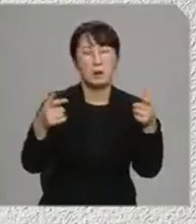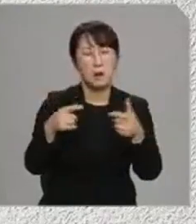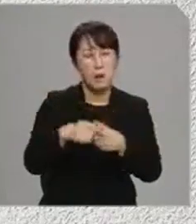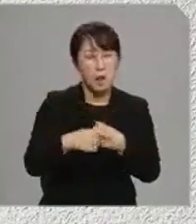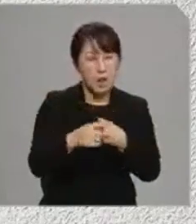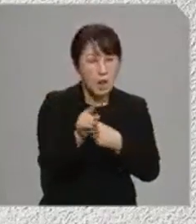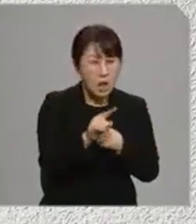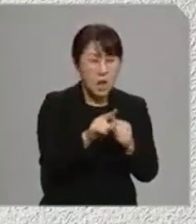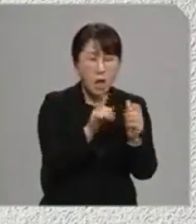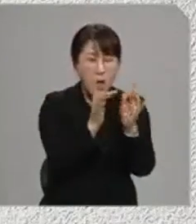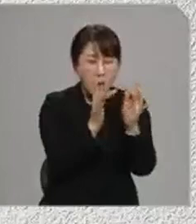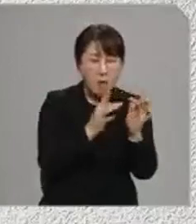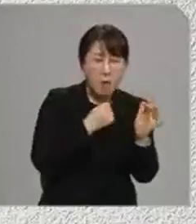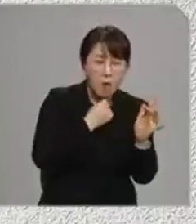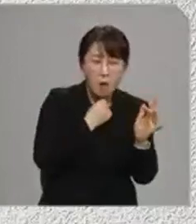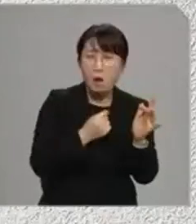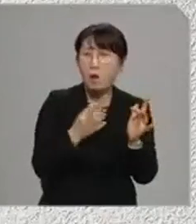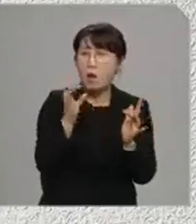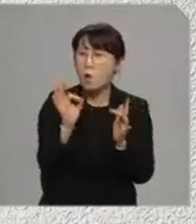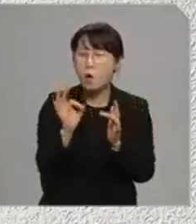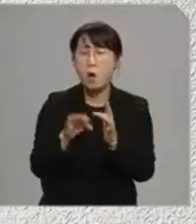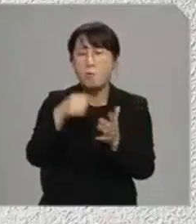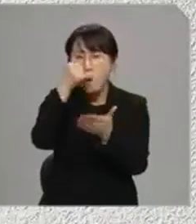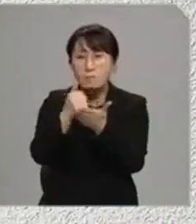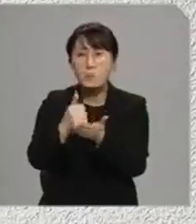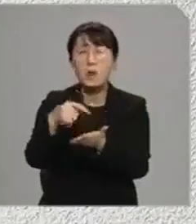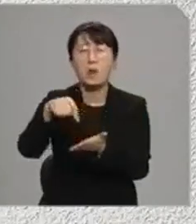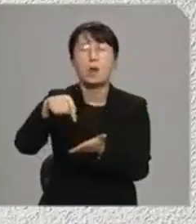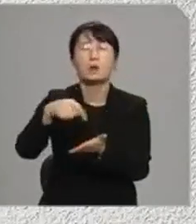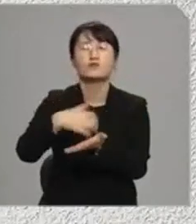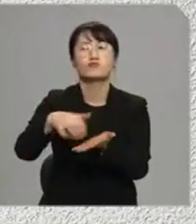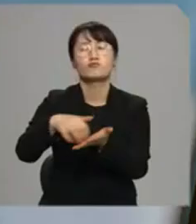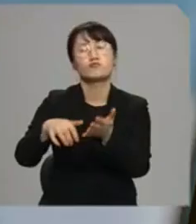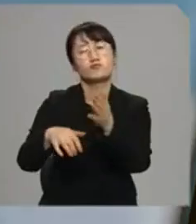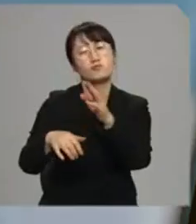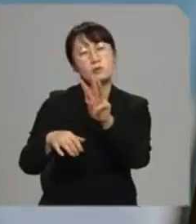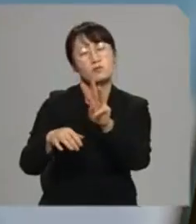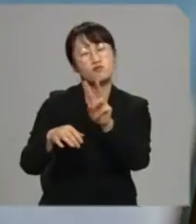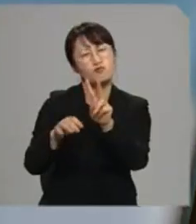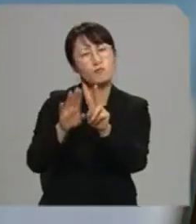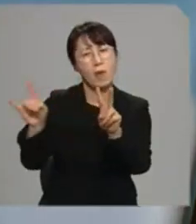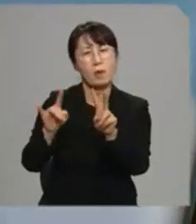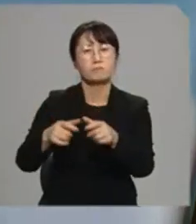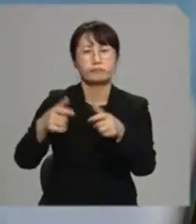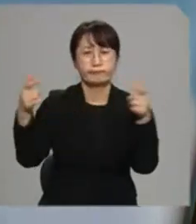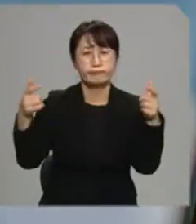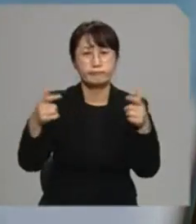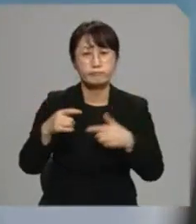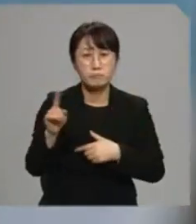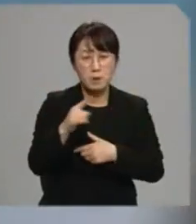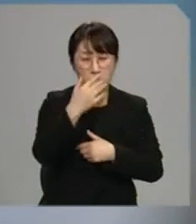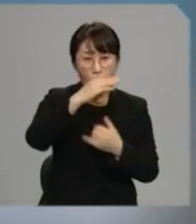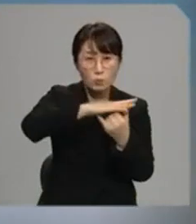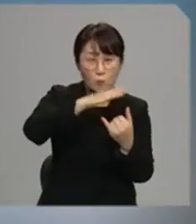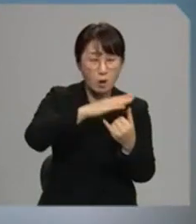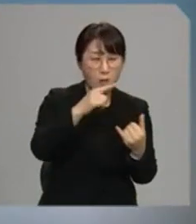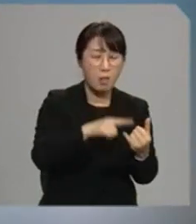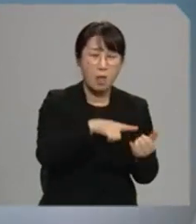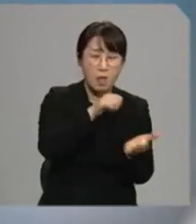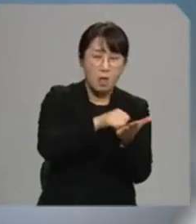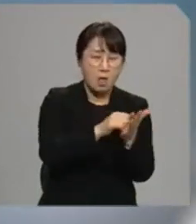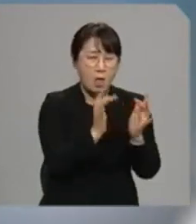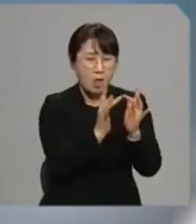도박비 마련을 꼽은 소년 봄도 같은 기간 2배 가까이 늘었습니다 문제는 청소년 도박이 범죄로